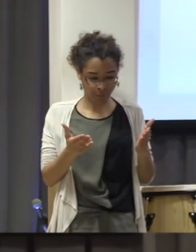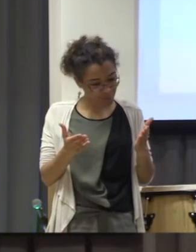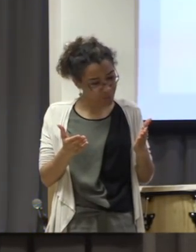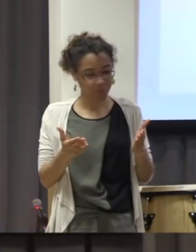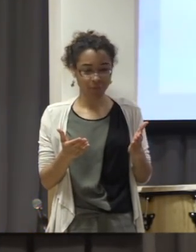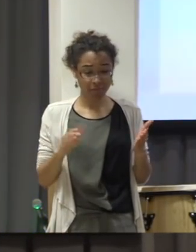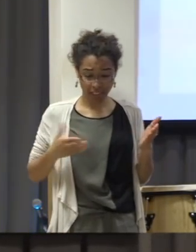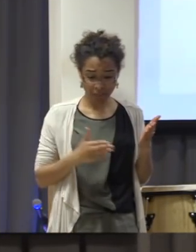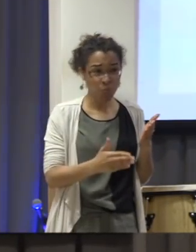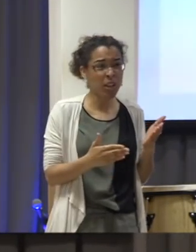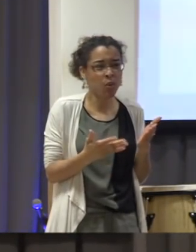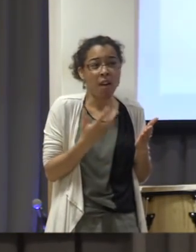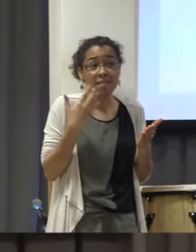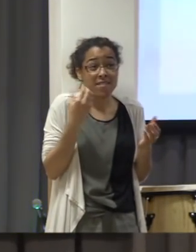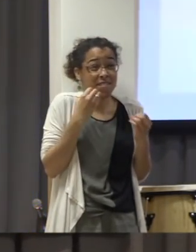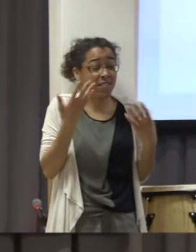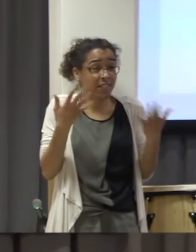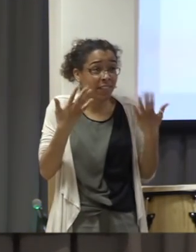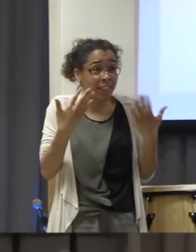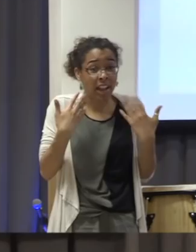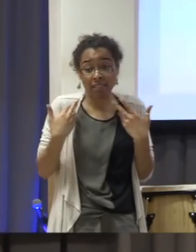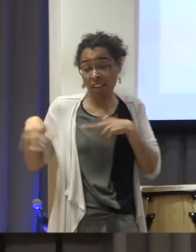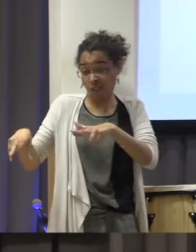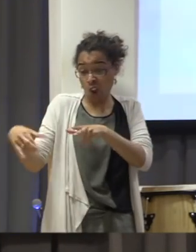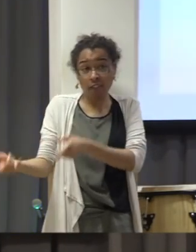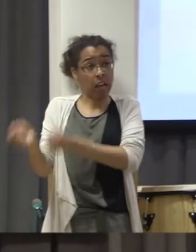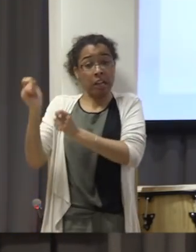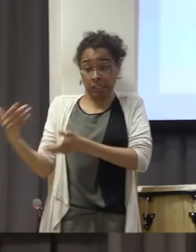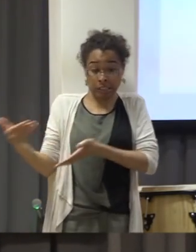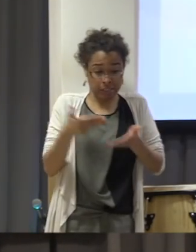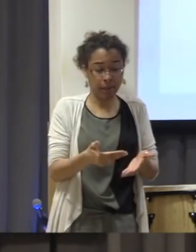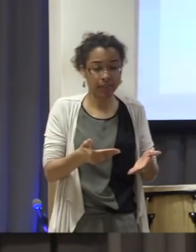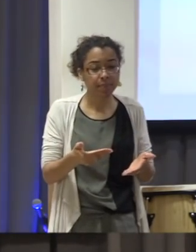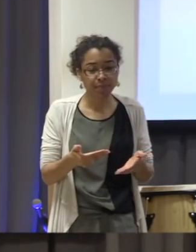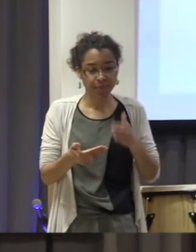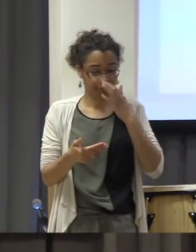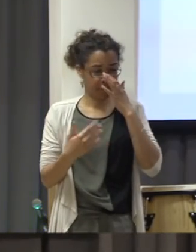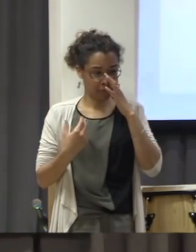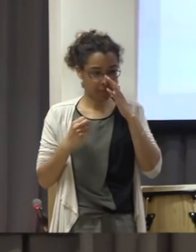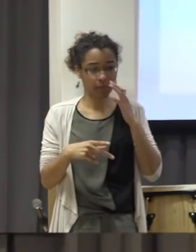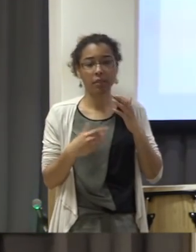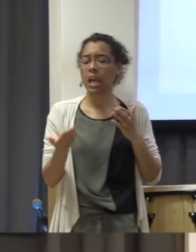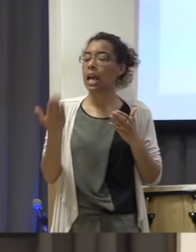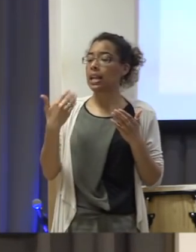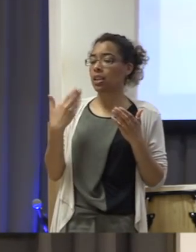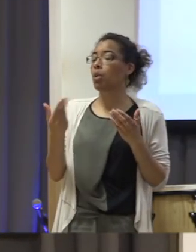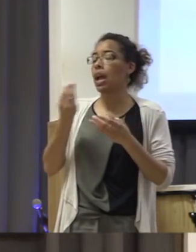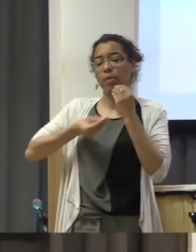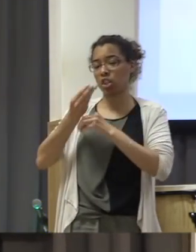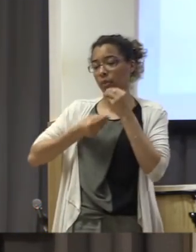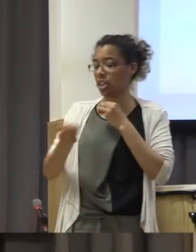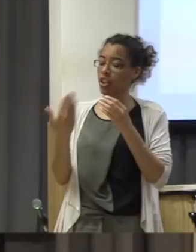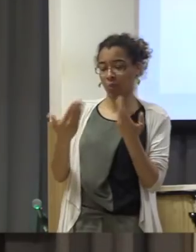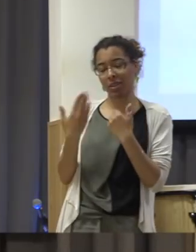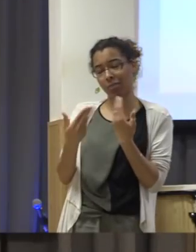Un poisson frais qui vient du fleuve. J'ai dit, amenez-moi à manger, amenez-moi